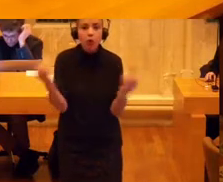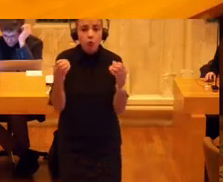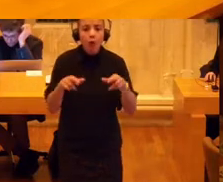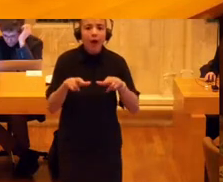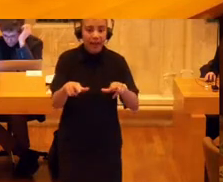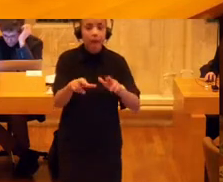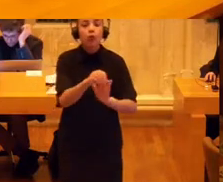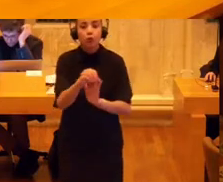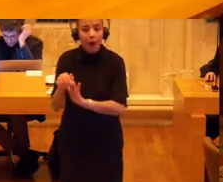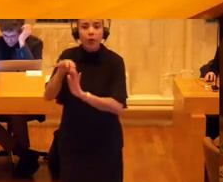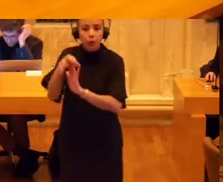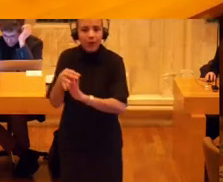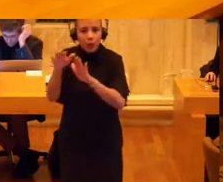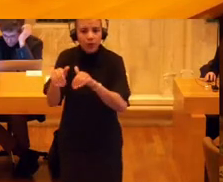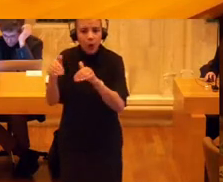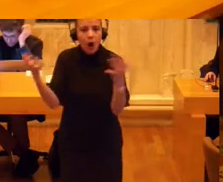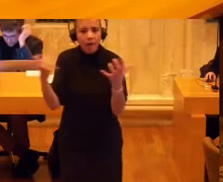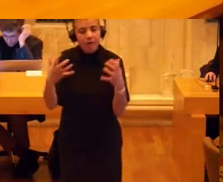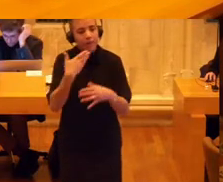vous remercie.